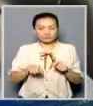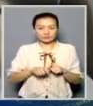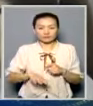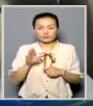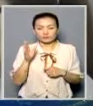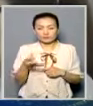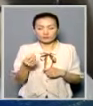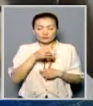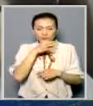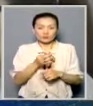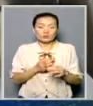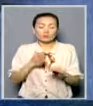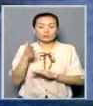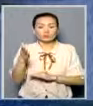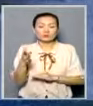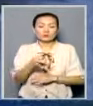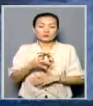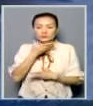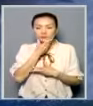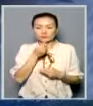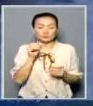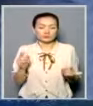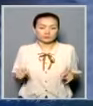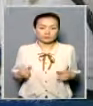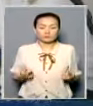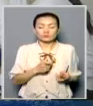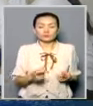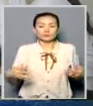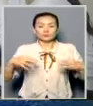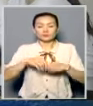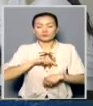тапсырды. Және жауаптар алдағы уақытта шаһар келбетіне көрік берушілерді